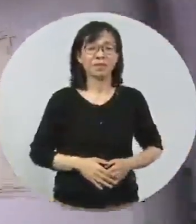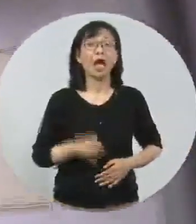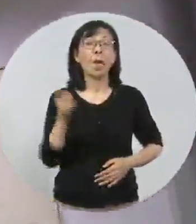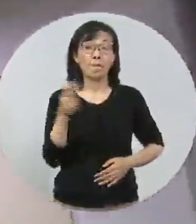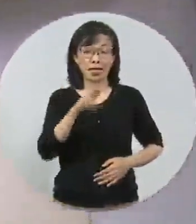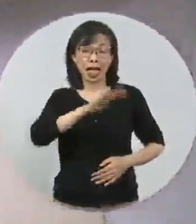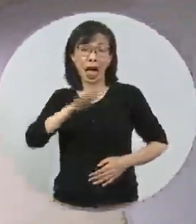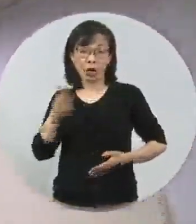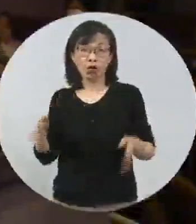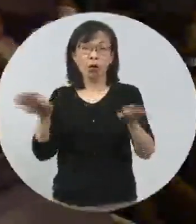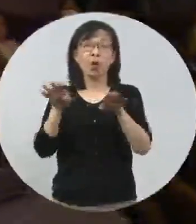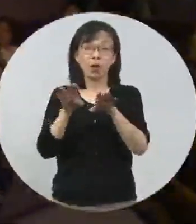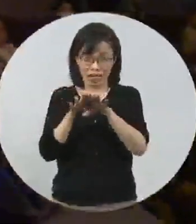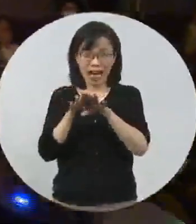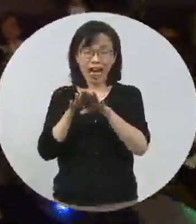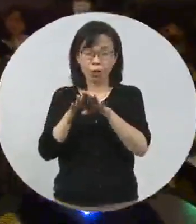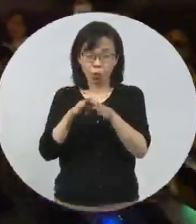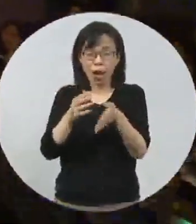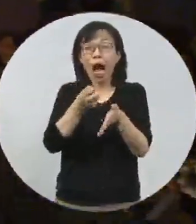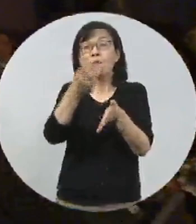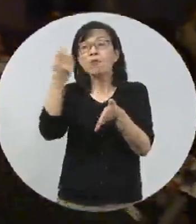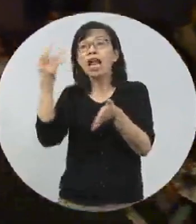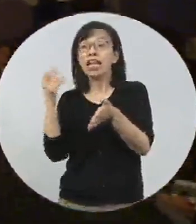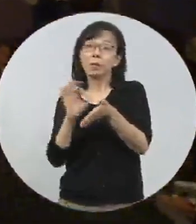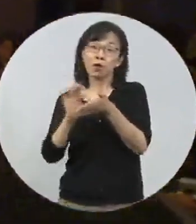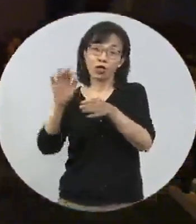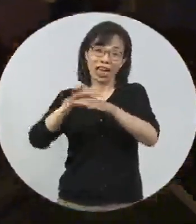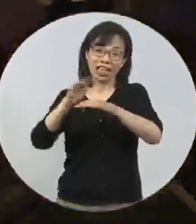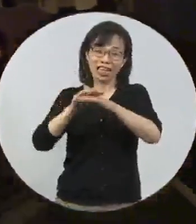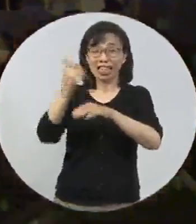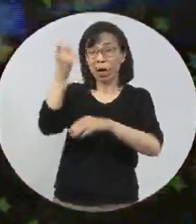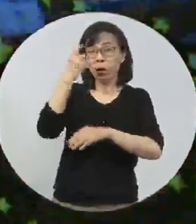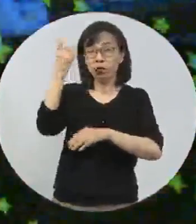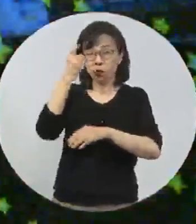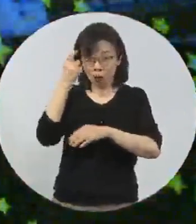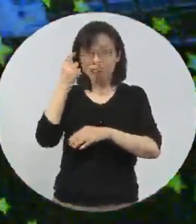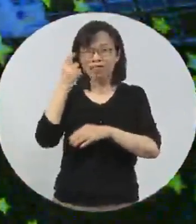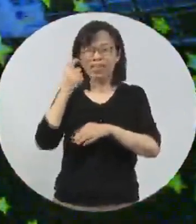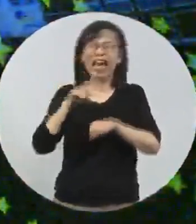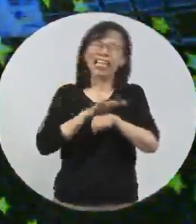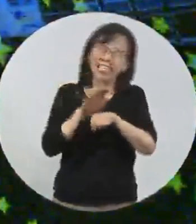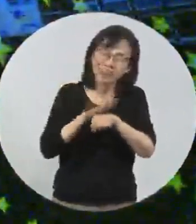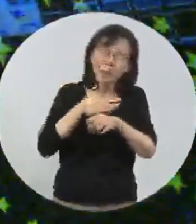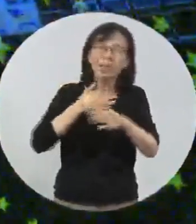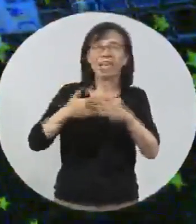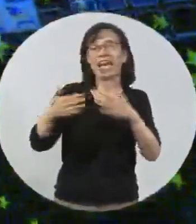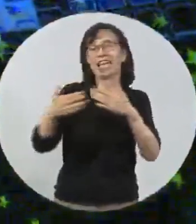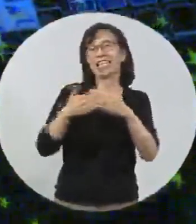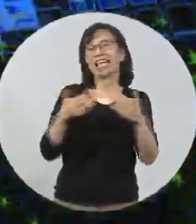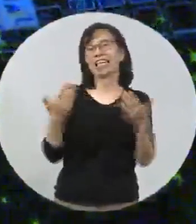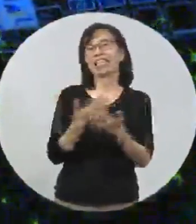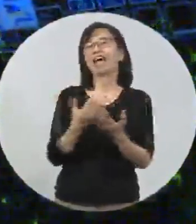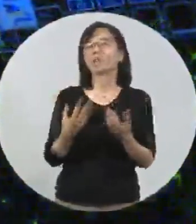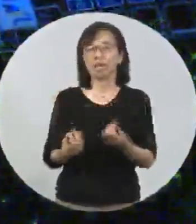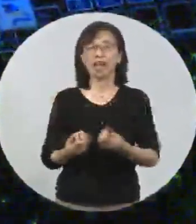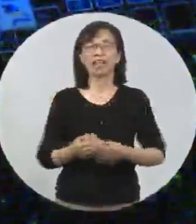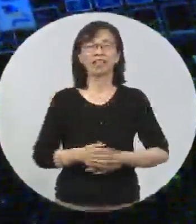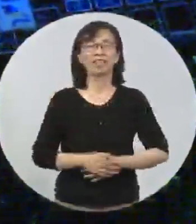また子ども館ではプラネタリウムの使い方を教わるなど、いずれも貴重な体験になったようです。